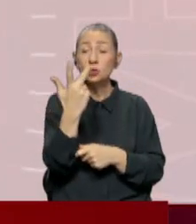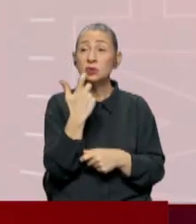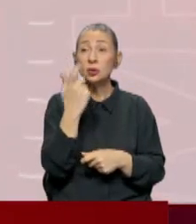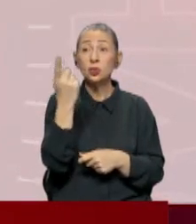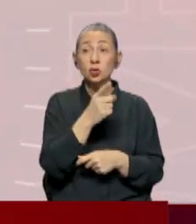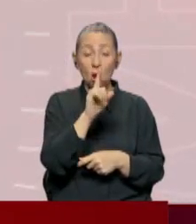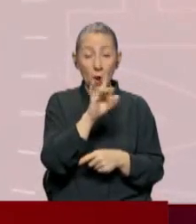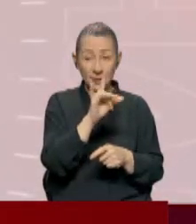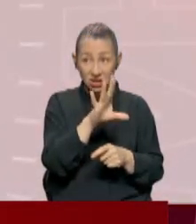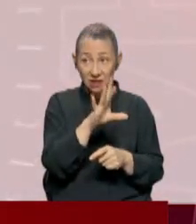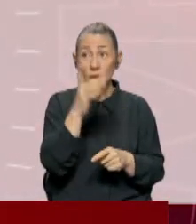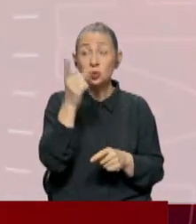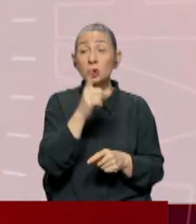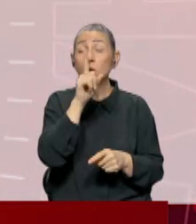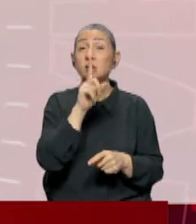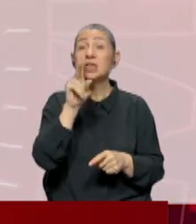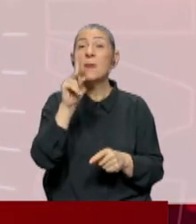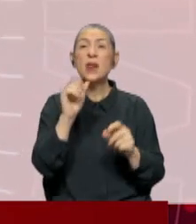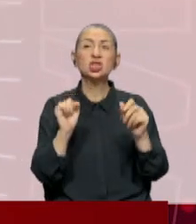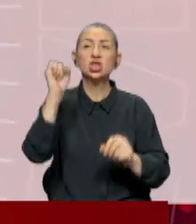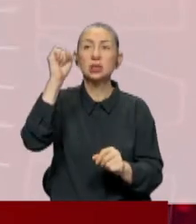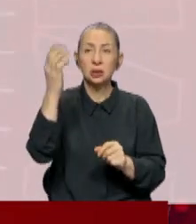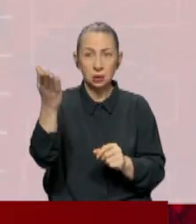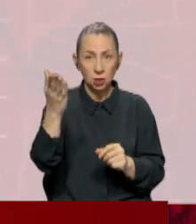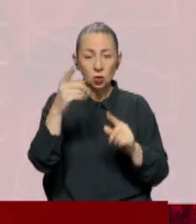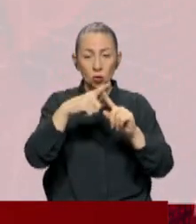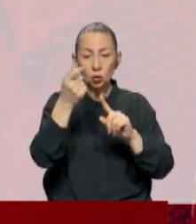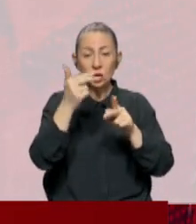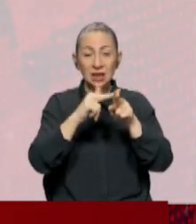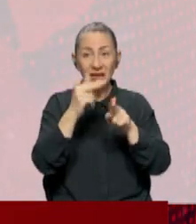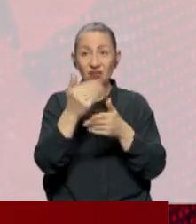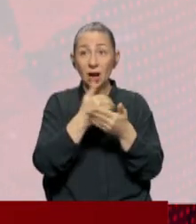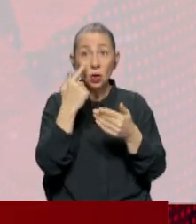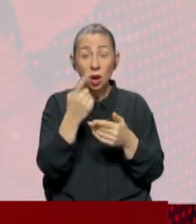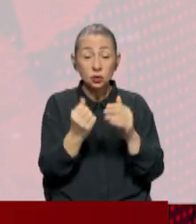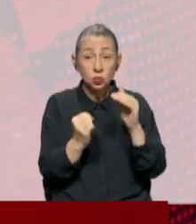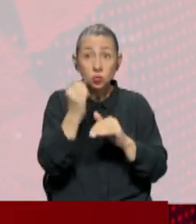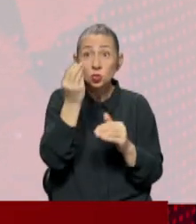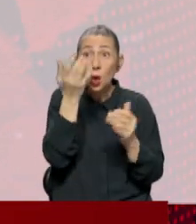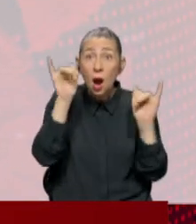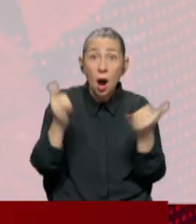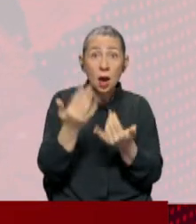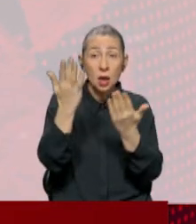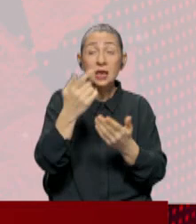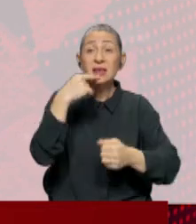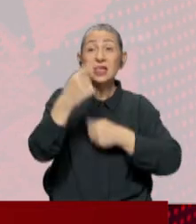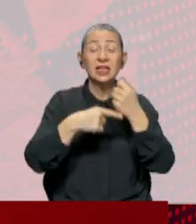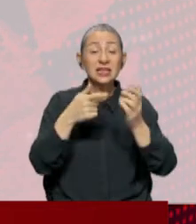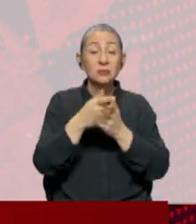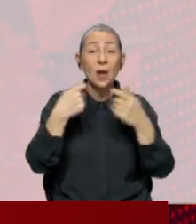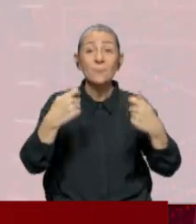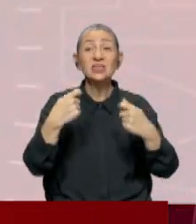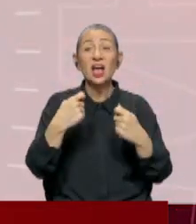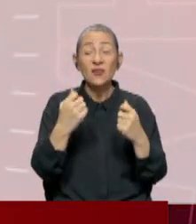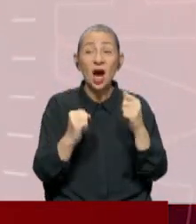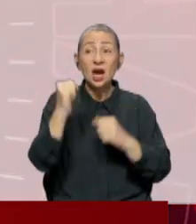yılda %15'den %121'e yükseldi. TÜİK verilerine göre bile artış ciddi boyutlarda. Yıllık tarımsal girdi